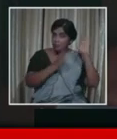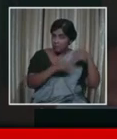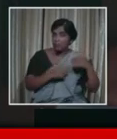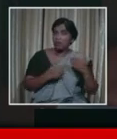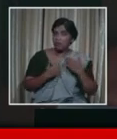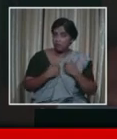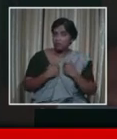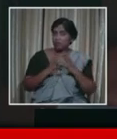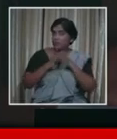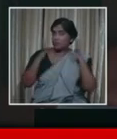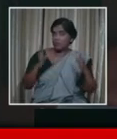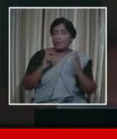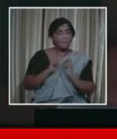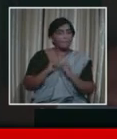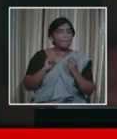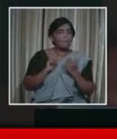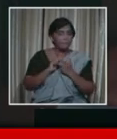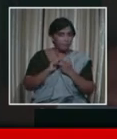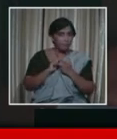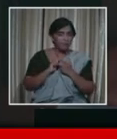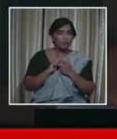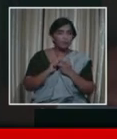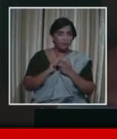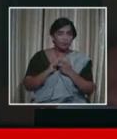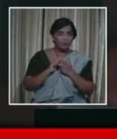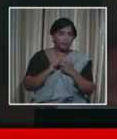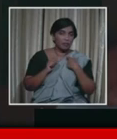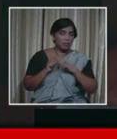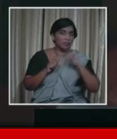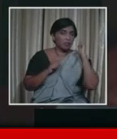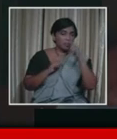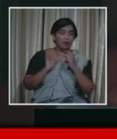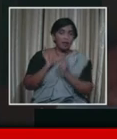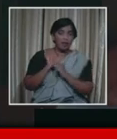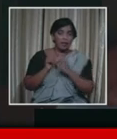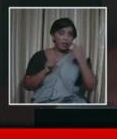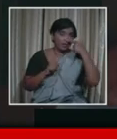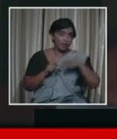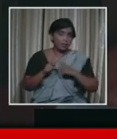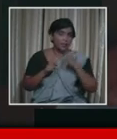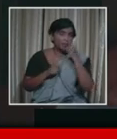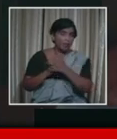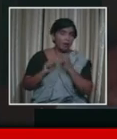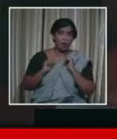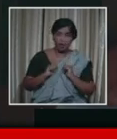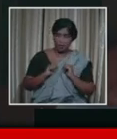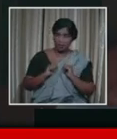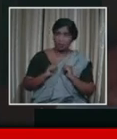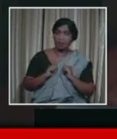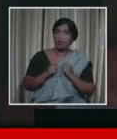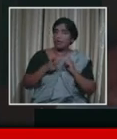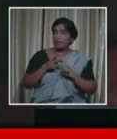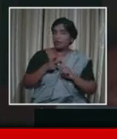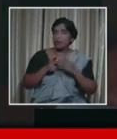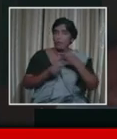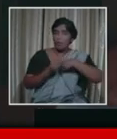තියෙන විශාලම ගැටලුව තමයි bridge financing එක. අපිට මේ තෙල් වලට කොහොමද මුදල් ටික ලබා ගන්න? අපි කොහොමද